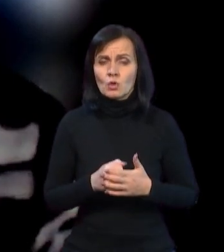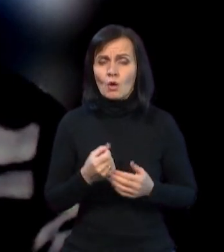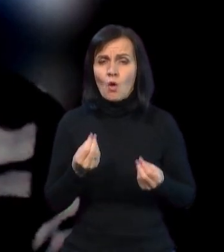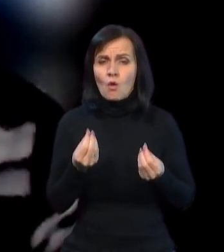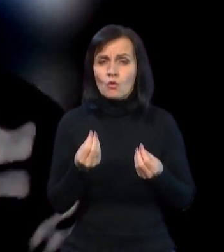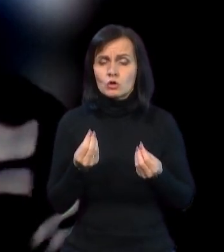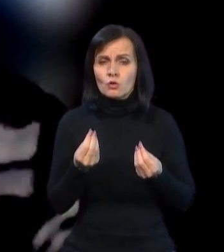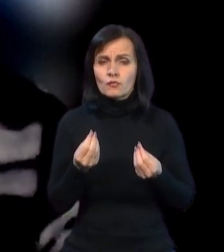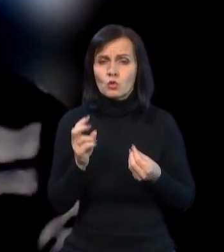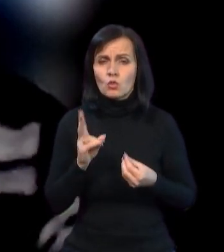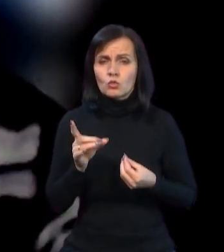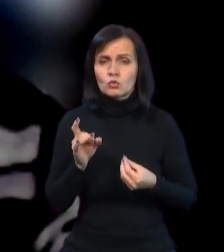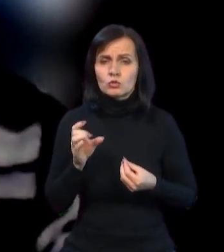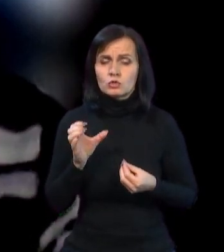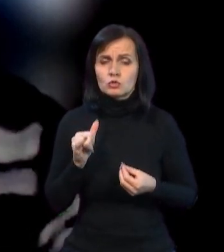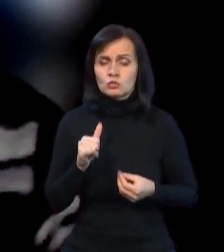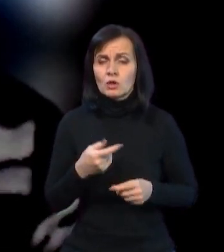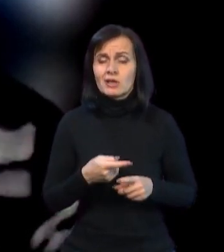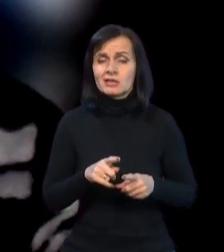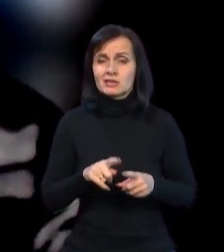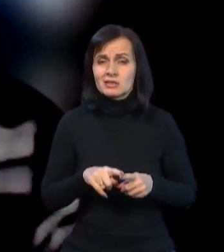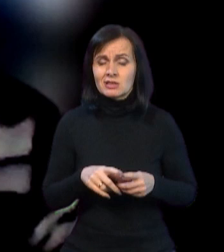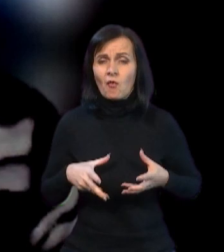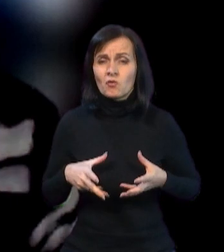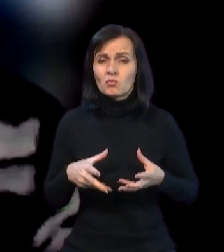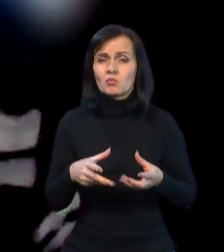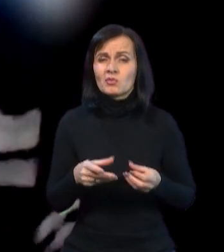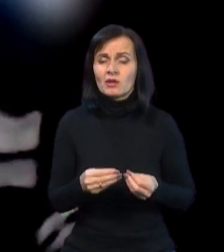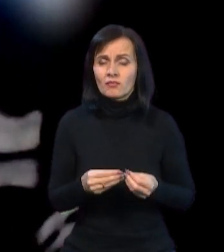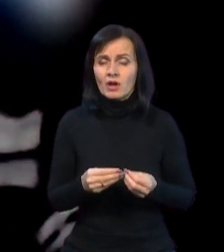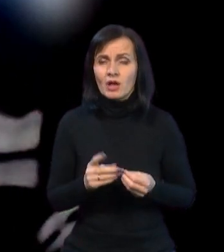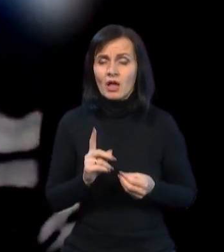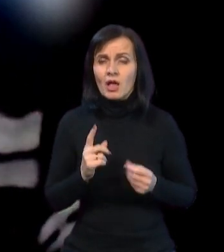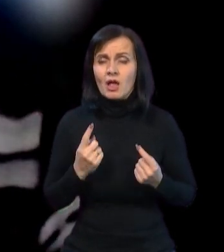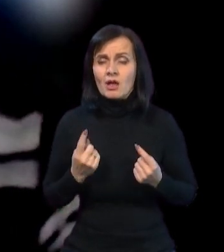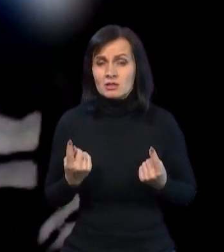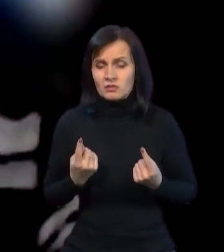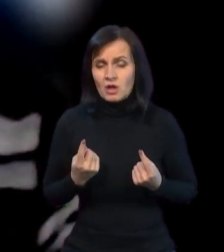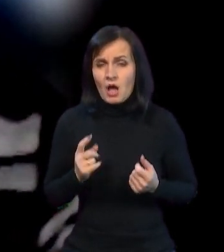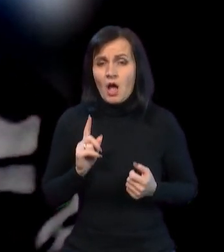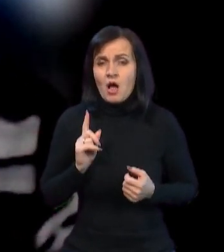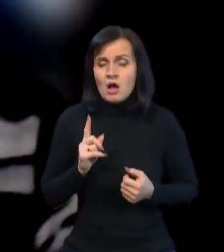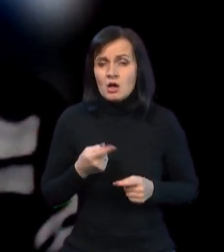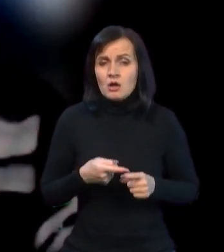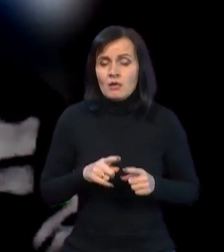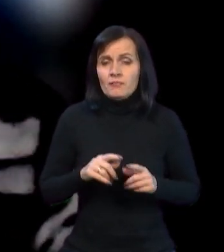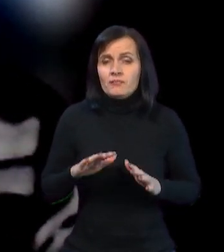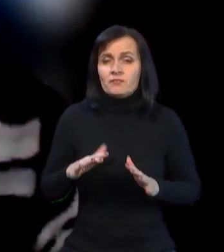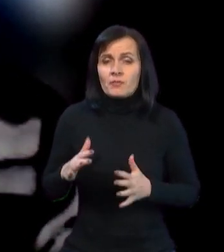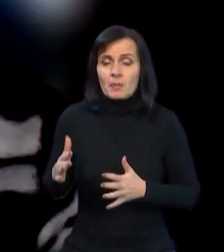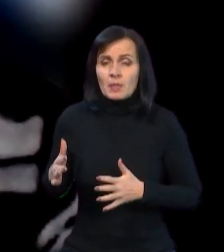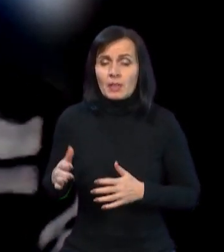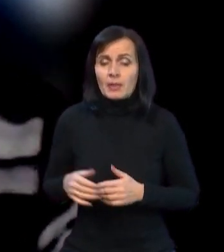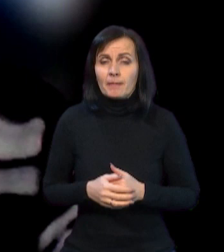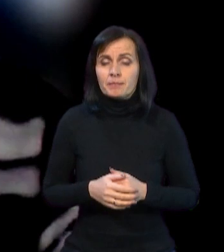я ще раз повторюсь, готівковий курс, звичайно, впливає, але в даному випадку, знову ж таки,